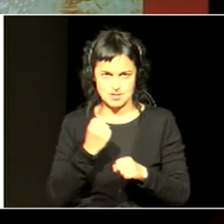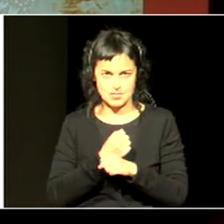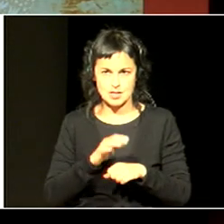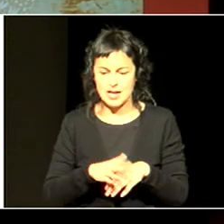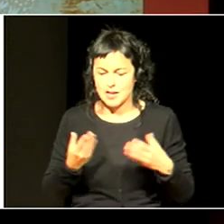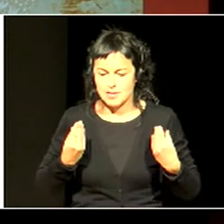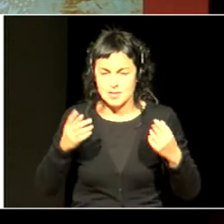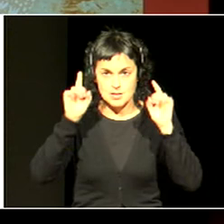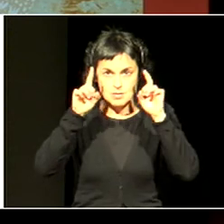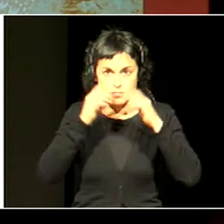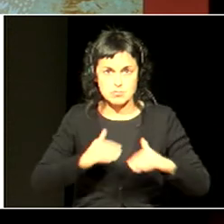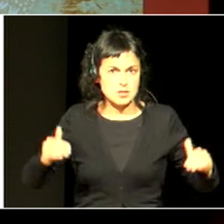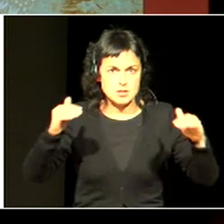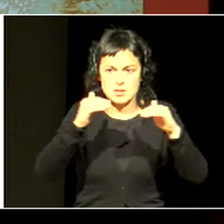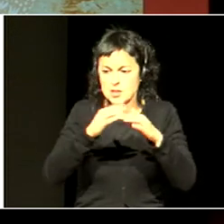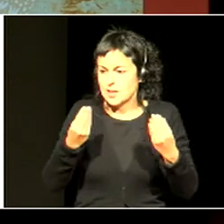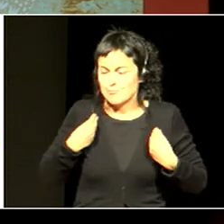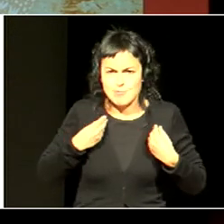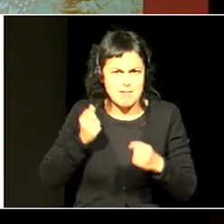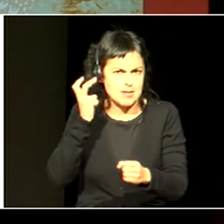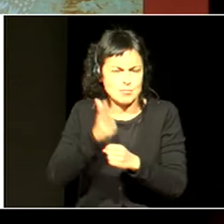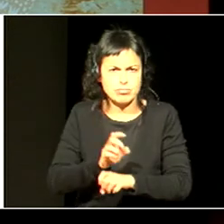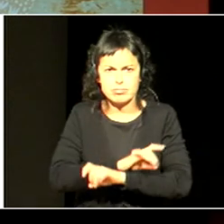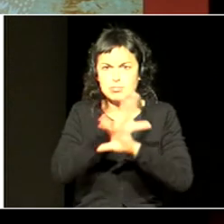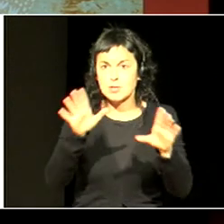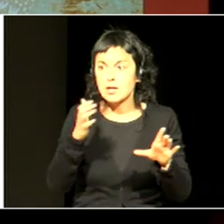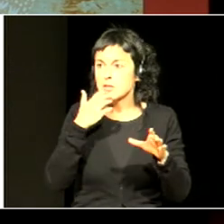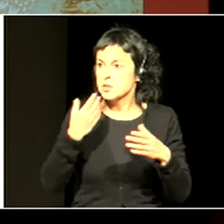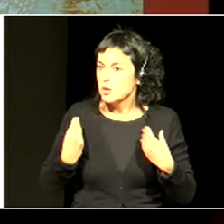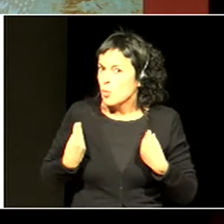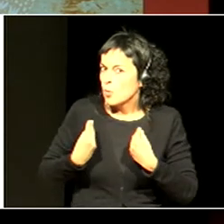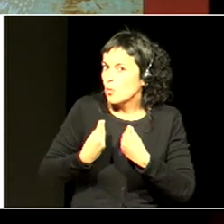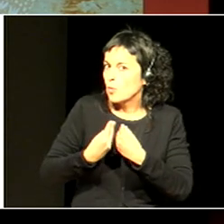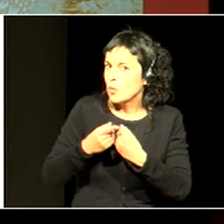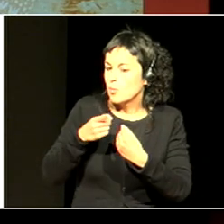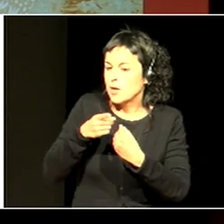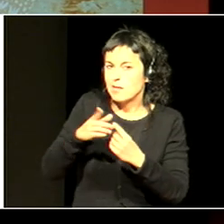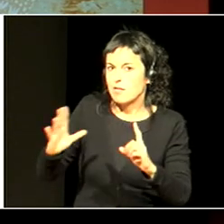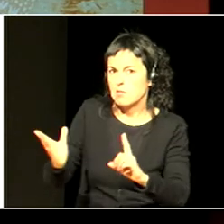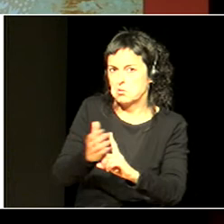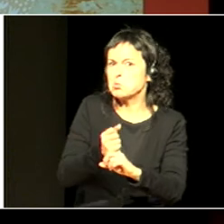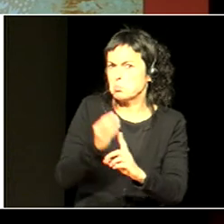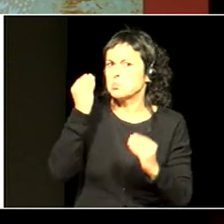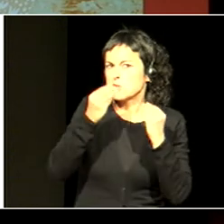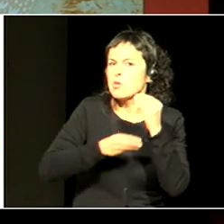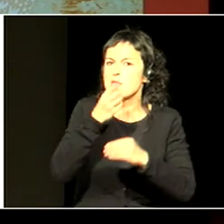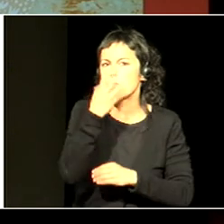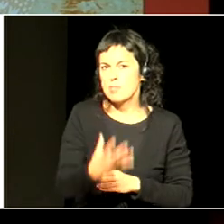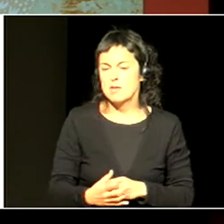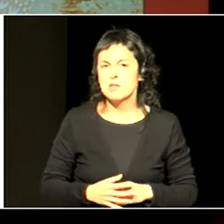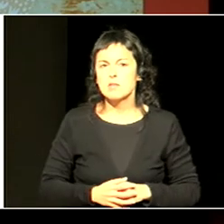orduan, erronka horregaz bat egiten dugun bitxartian, nik uste dut ondo gabiltza zela, ez da?